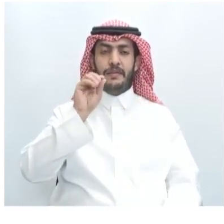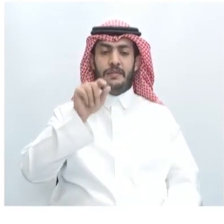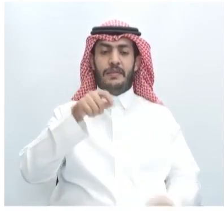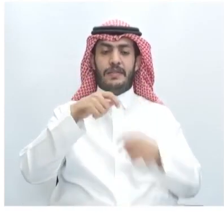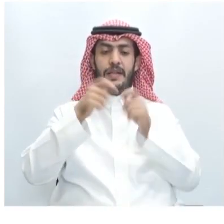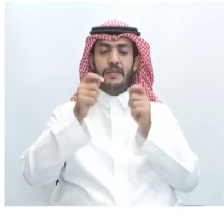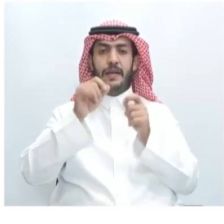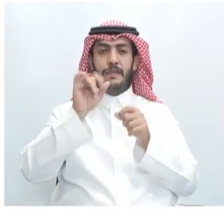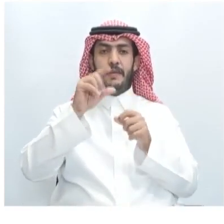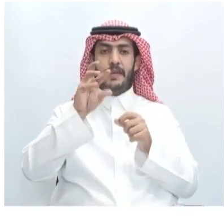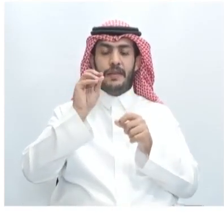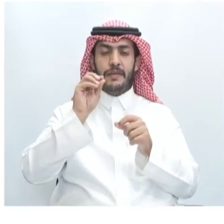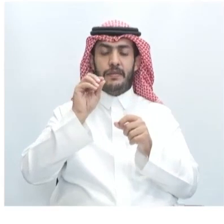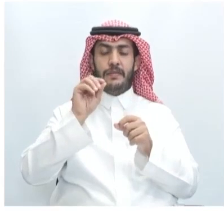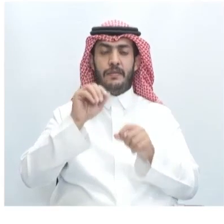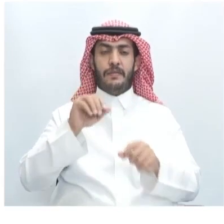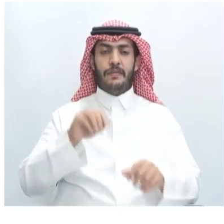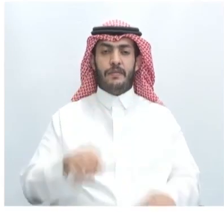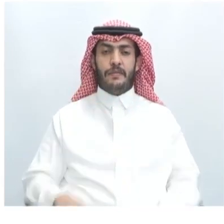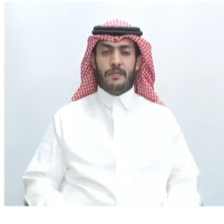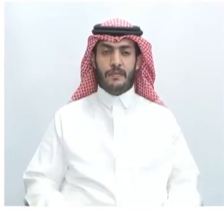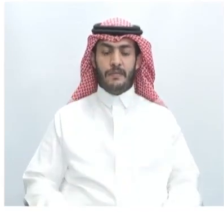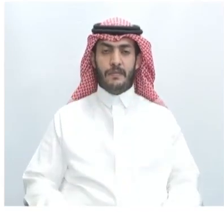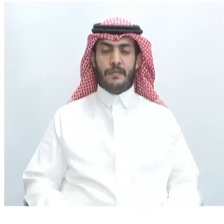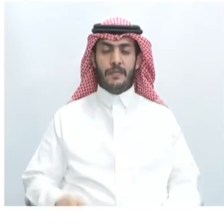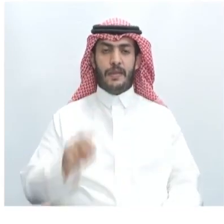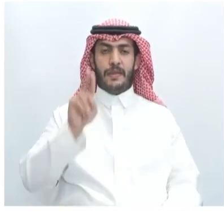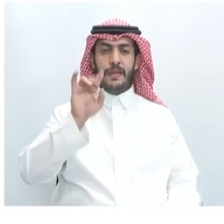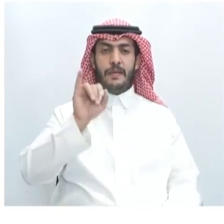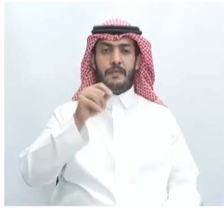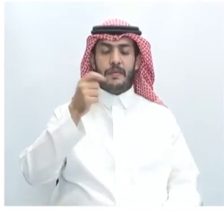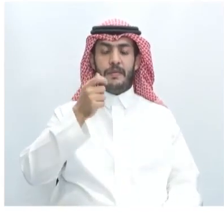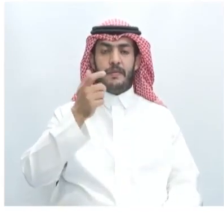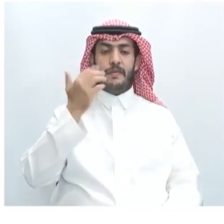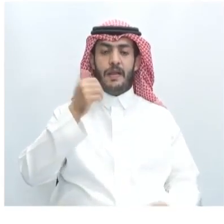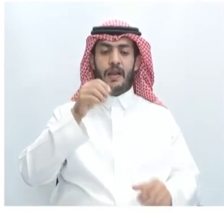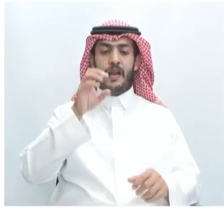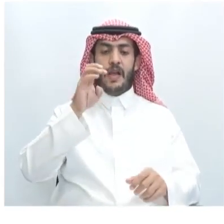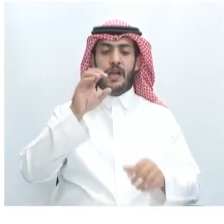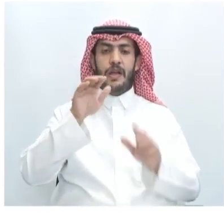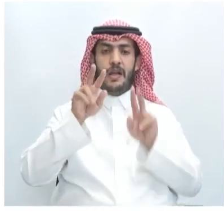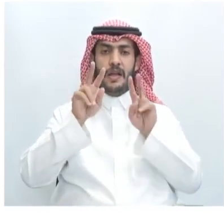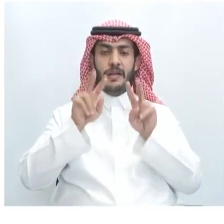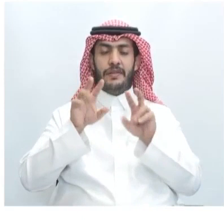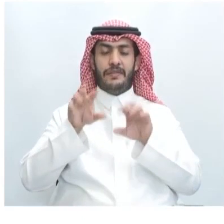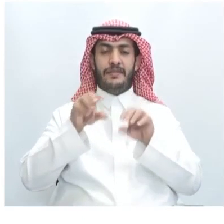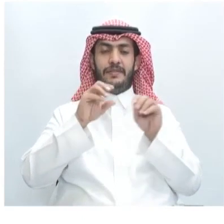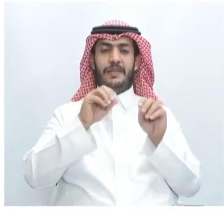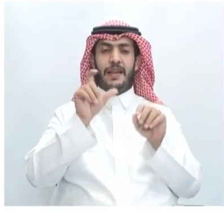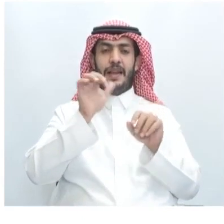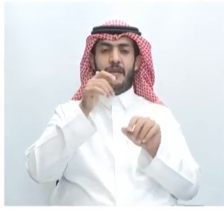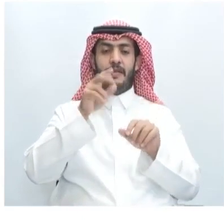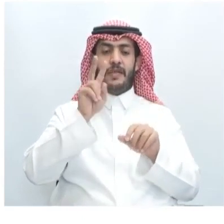صحيفه المدينه وفي التاريخ الاسلامي وقد تمت كتابتها منذ هجره النبي محمد صلى الله عليه وسلم وتتكون من